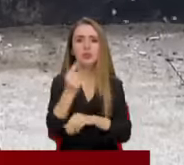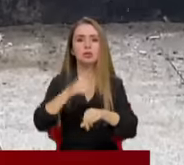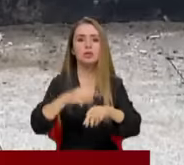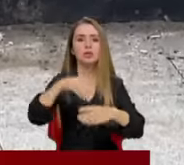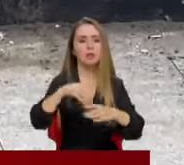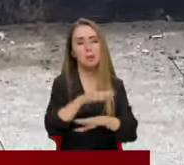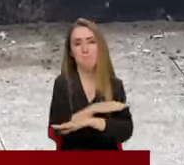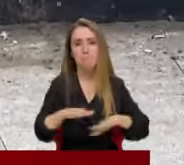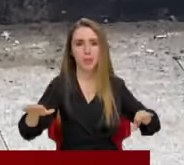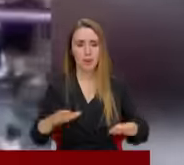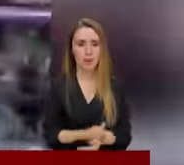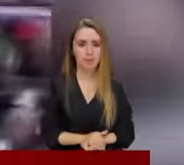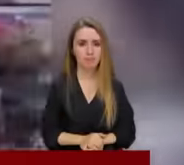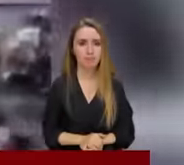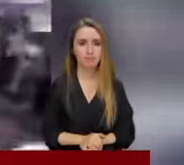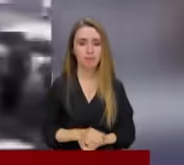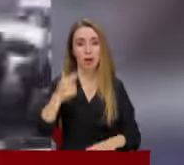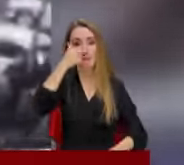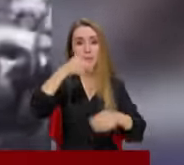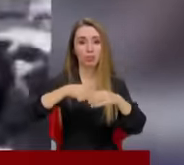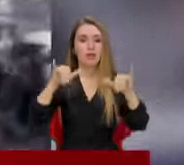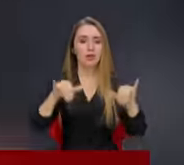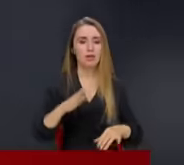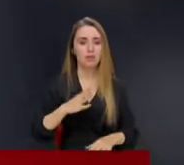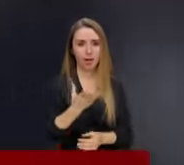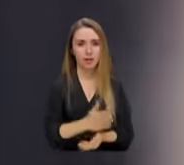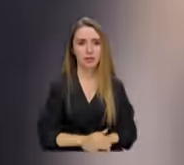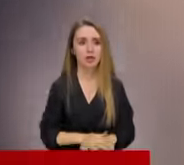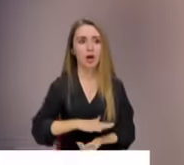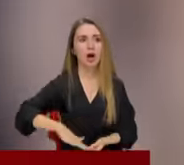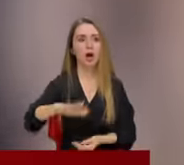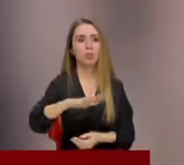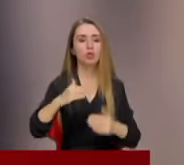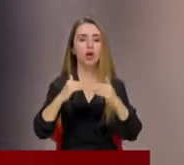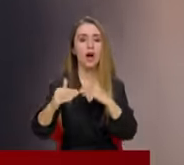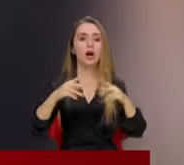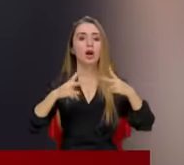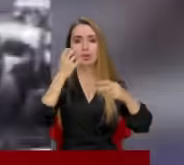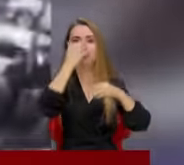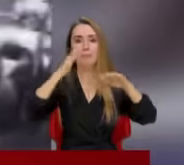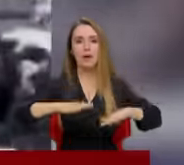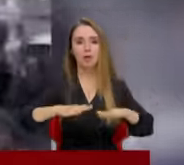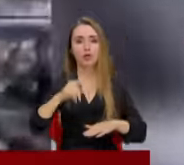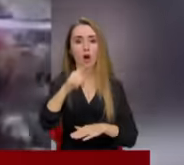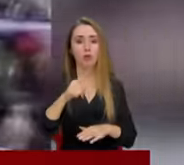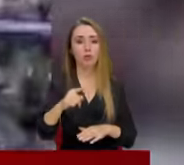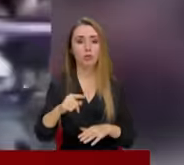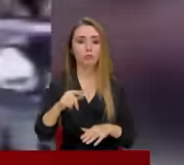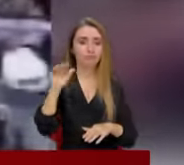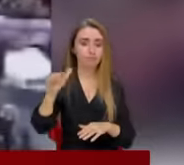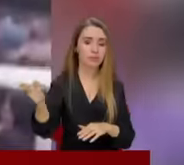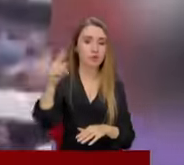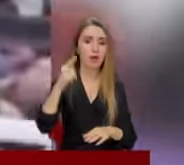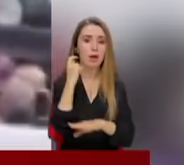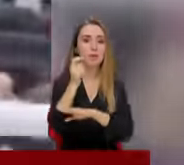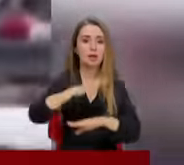içinde tükendi. Benzer manzara Batman'da da vardı. Bütün Batman halkını büyük açılışımıza bekliyoruz. İşte bu çağrıdan sonra